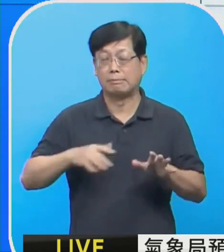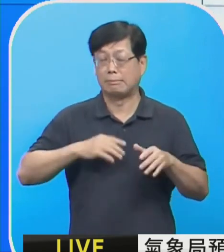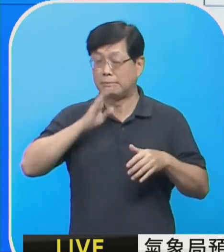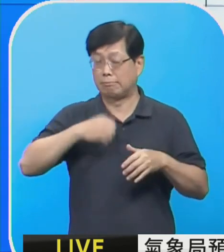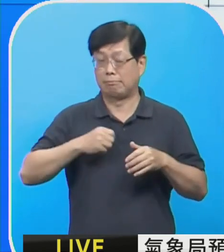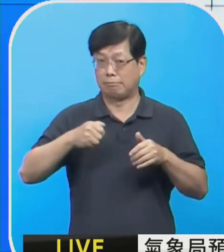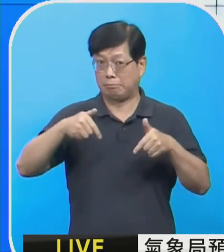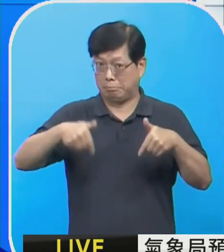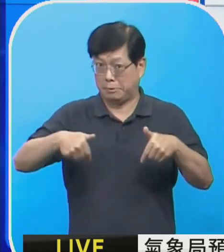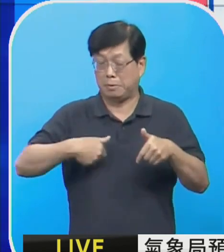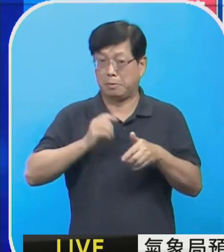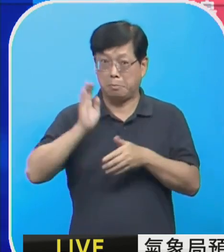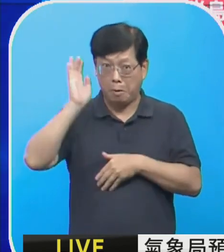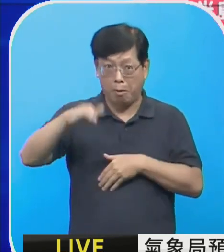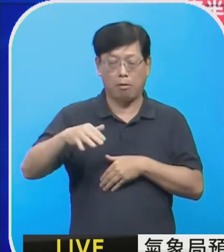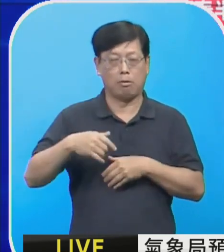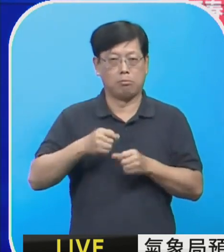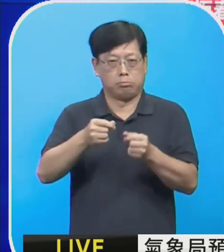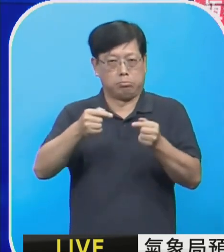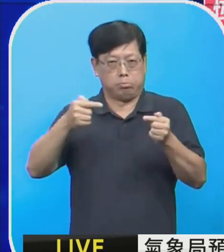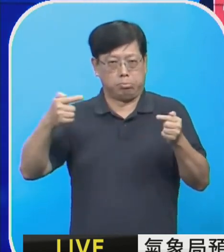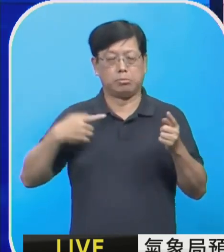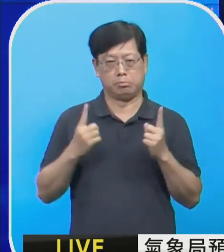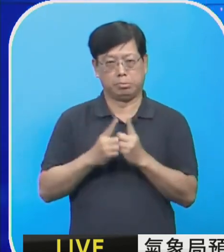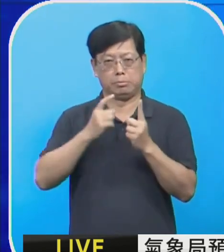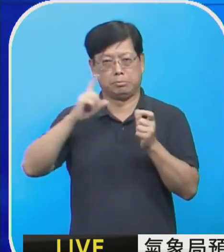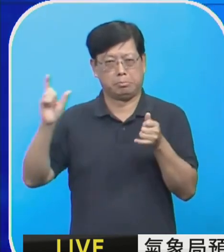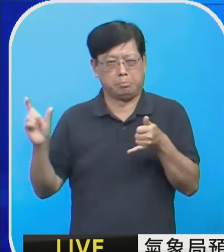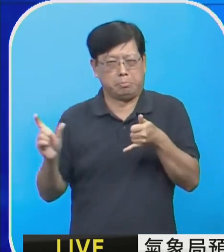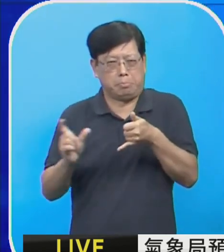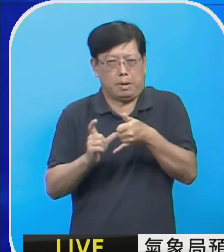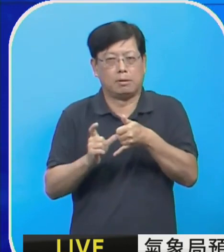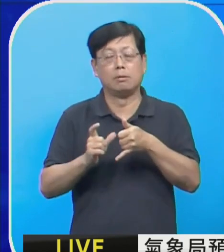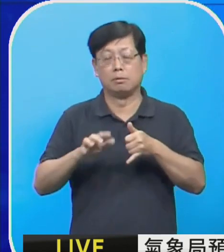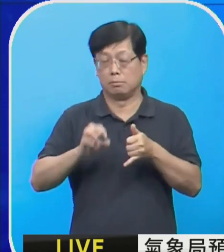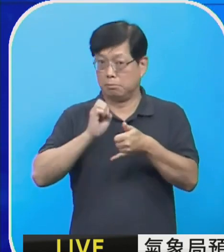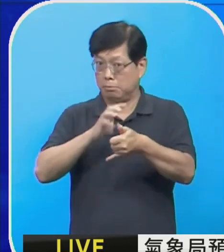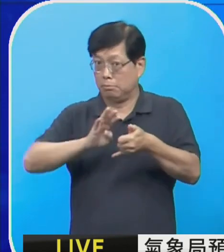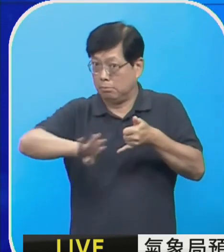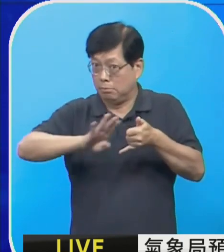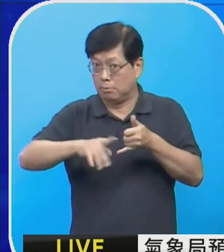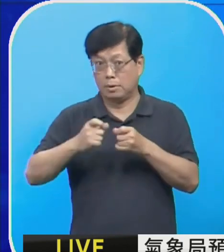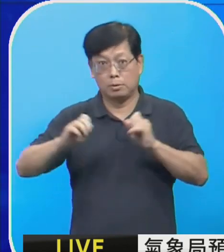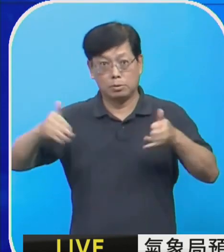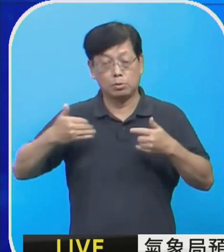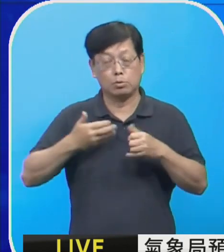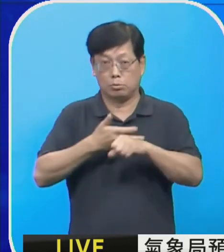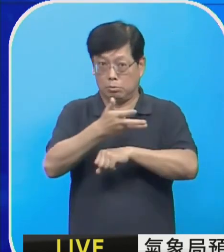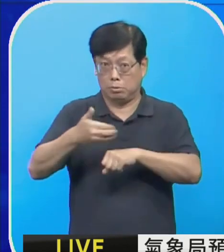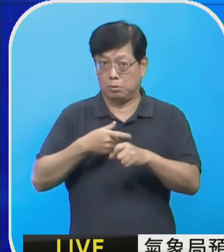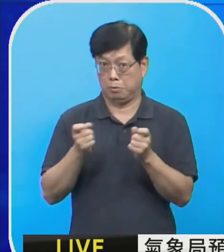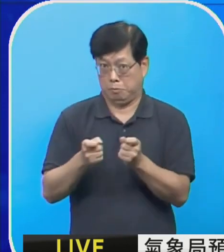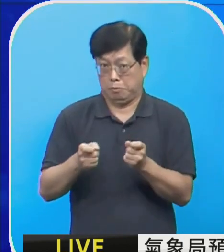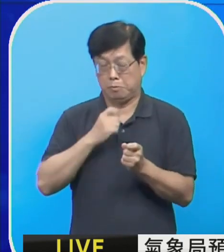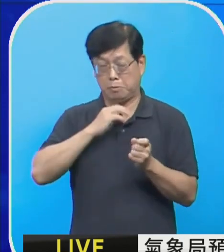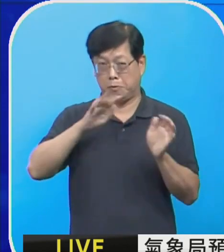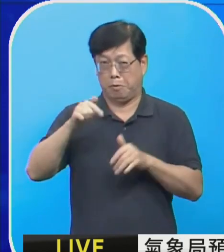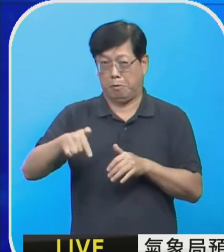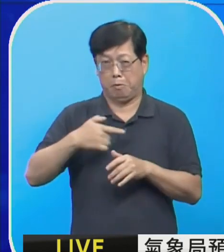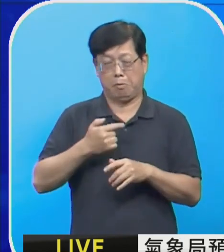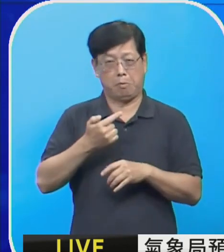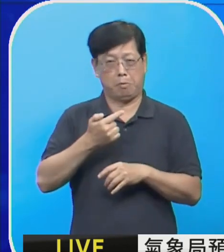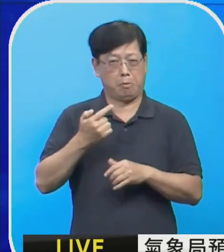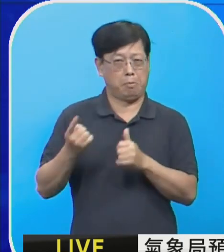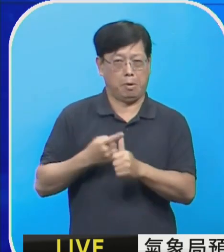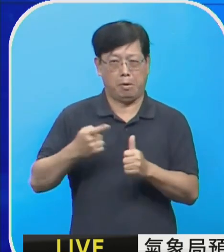半天会是整个台风逐渐要登陆的时候，我们要特别提醒东半部恒春半岛，这是风雨最剧烈的时候，